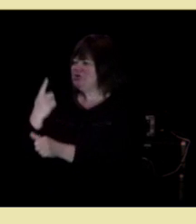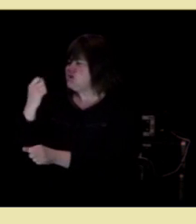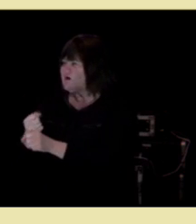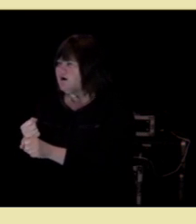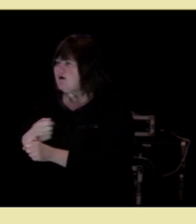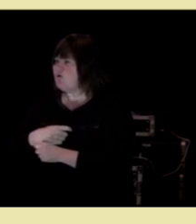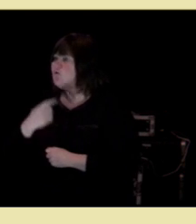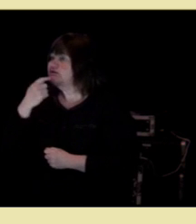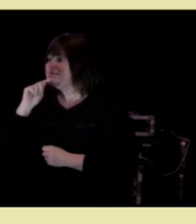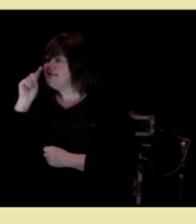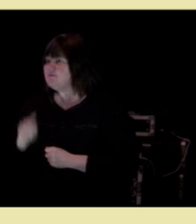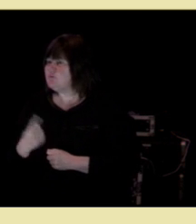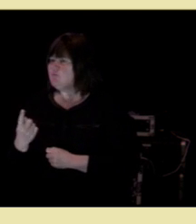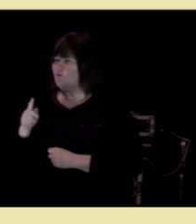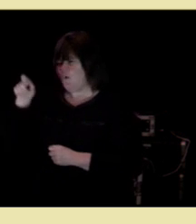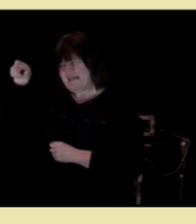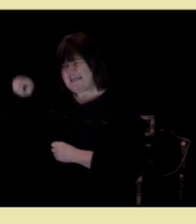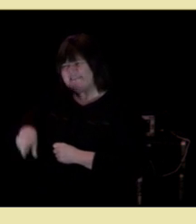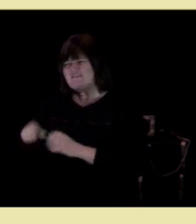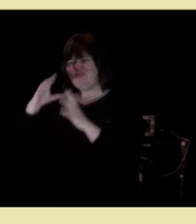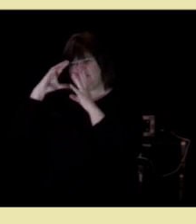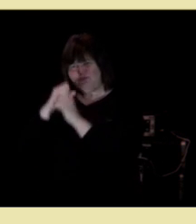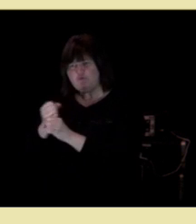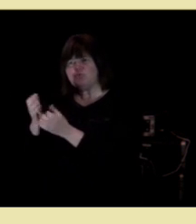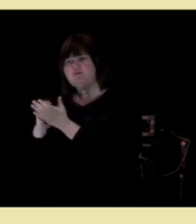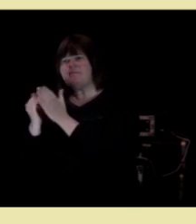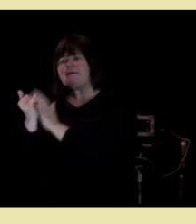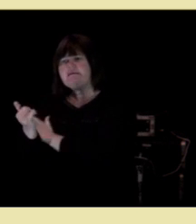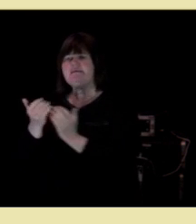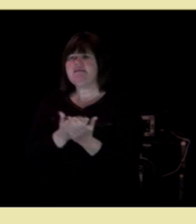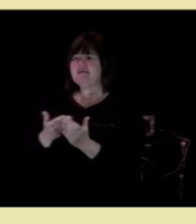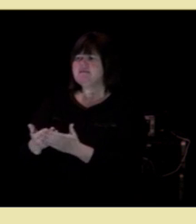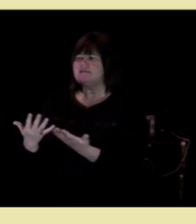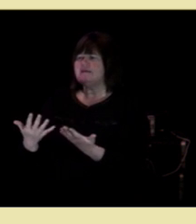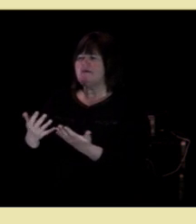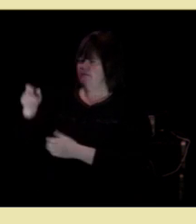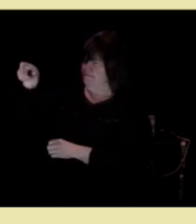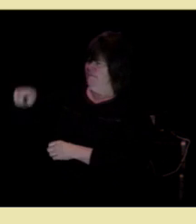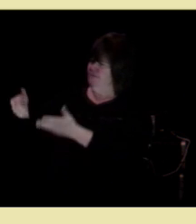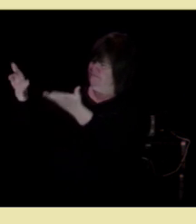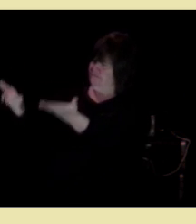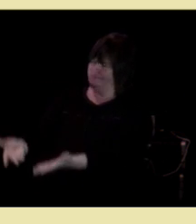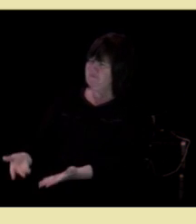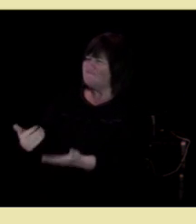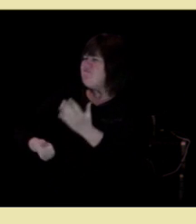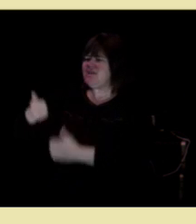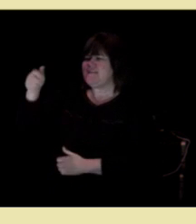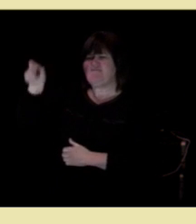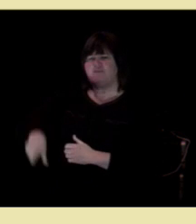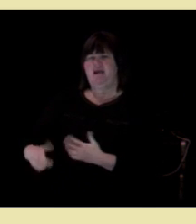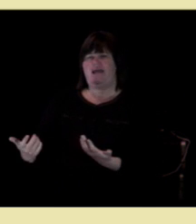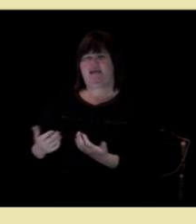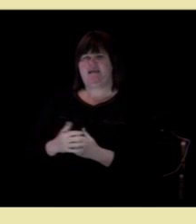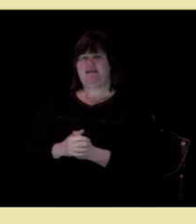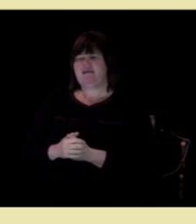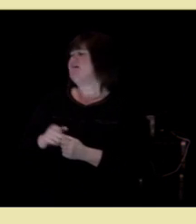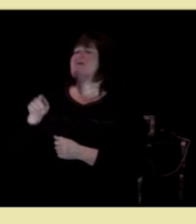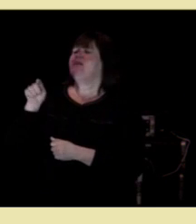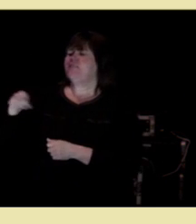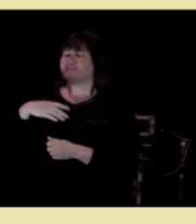ta det individfokuset i tjenesten, hva viktig for deg? Det står ikke i et konkurranseforhold